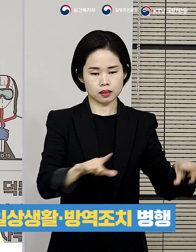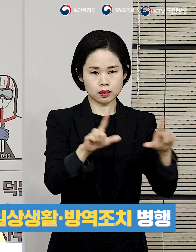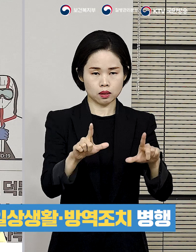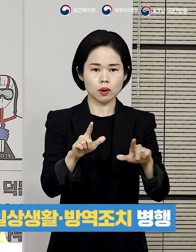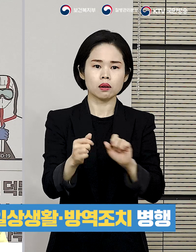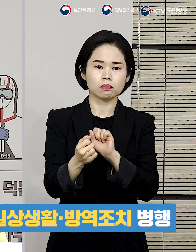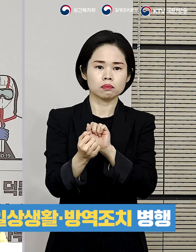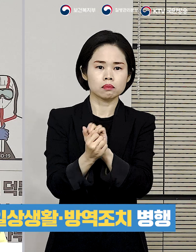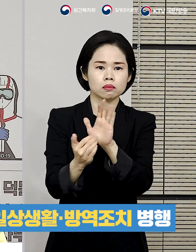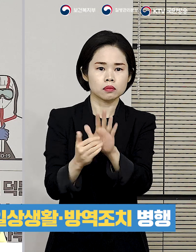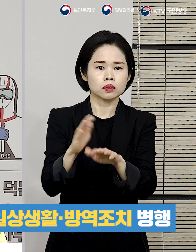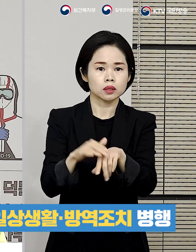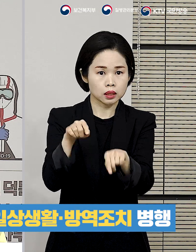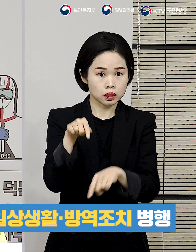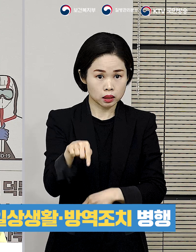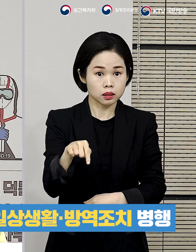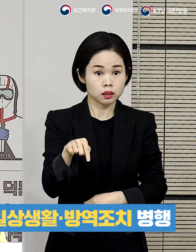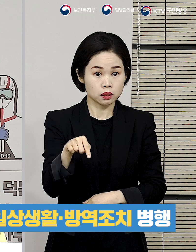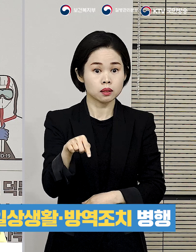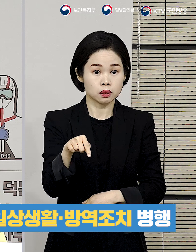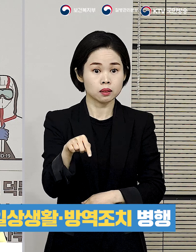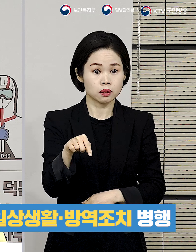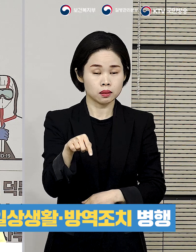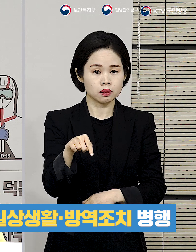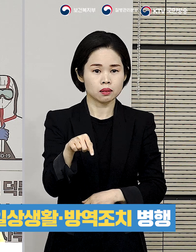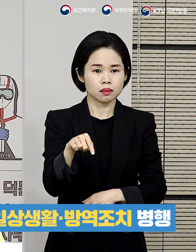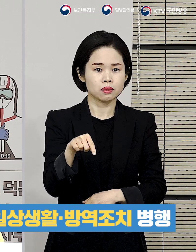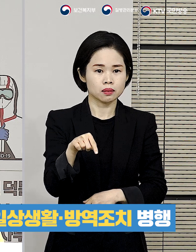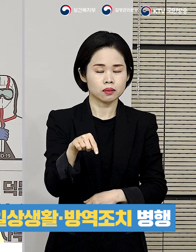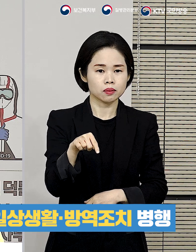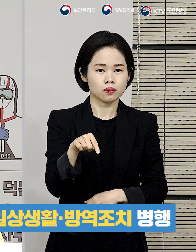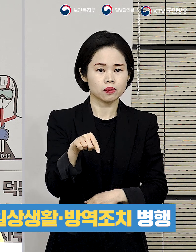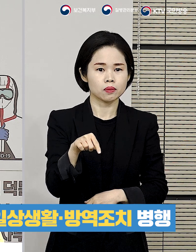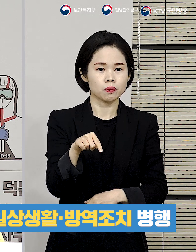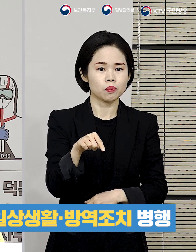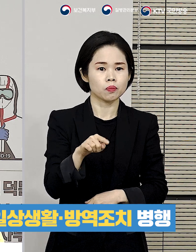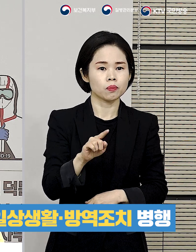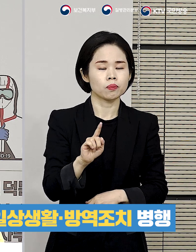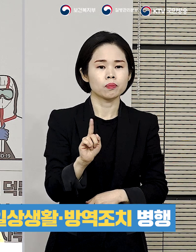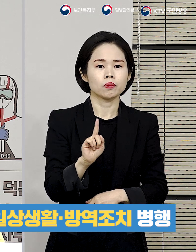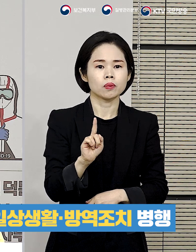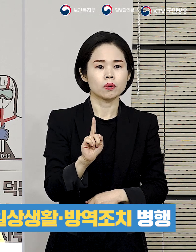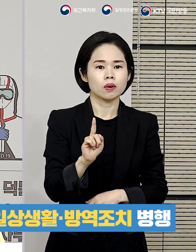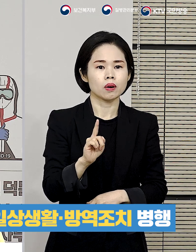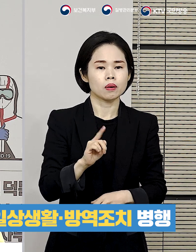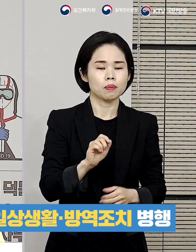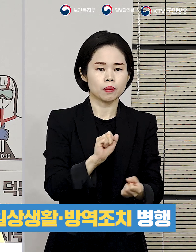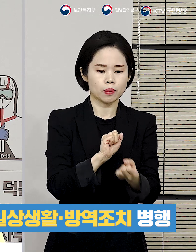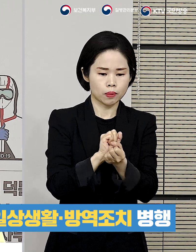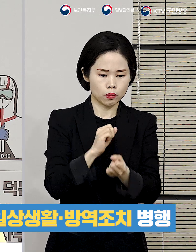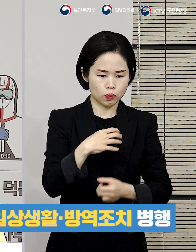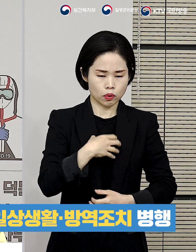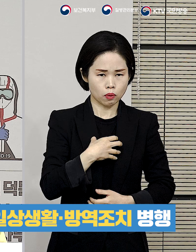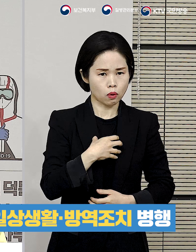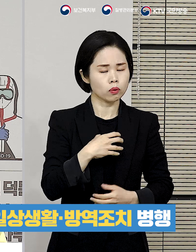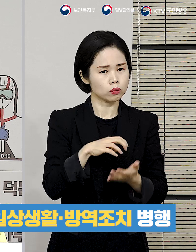생활 속 거리두기는 이러한 위험을 어느 정도는